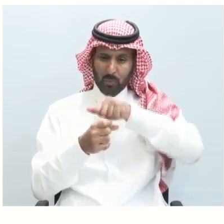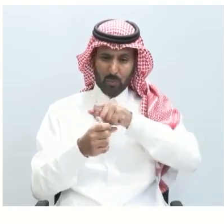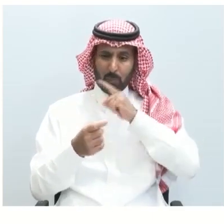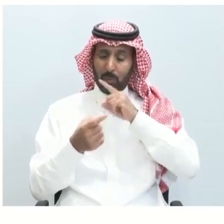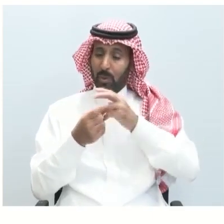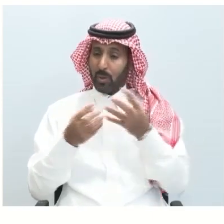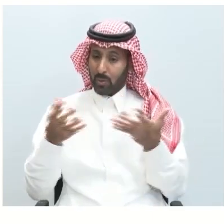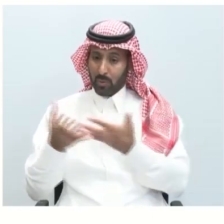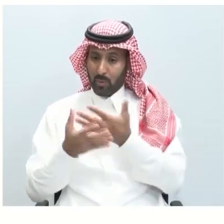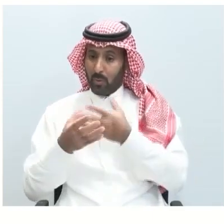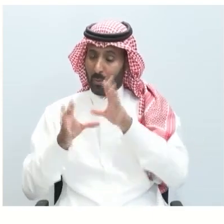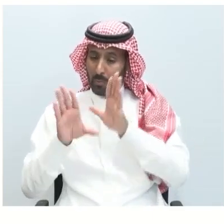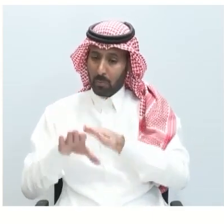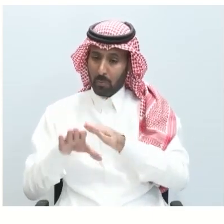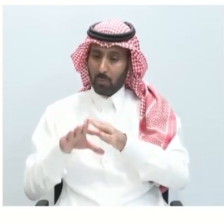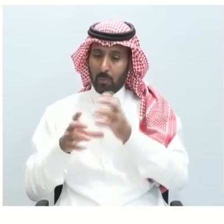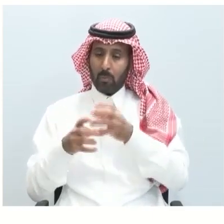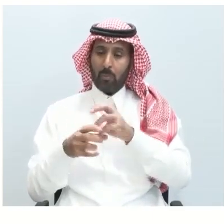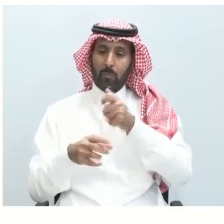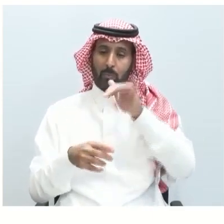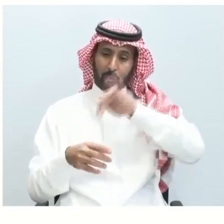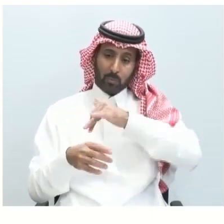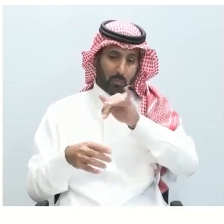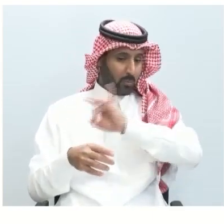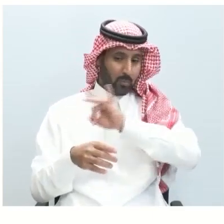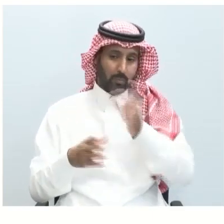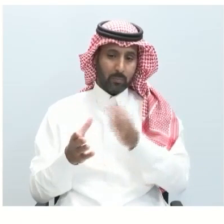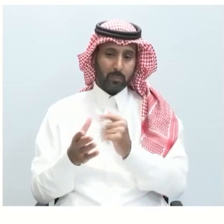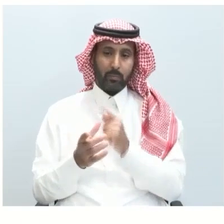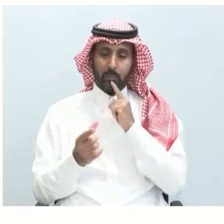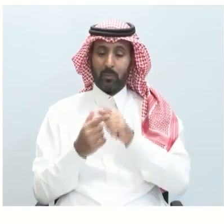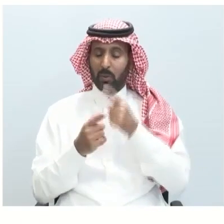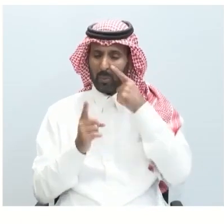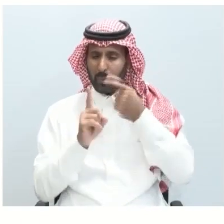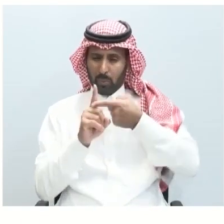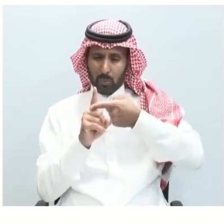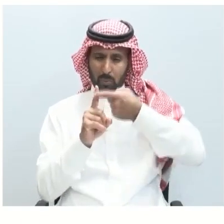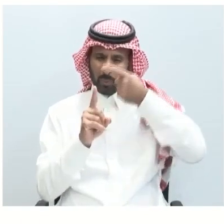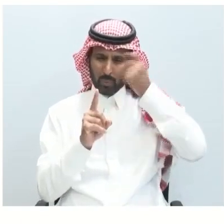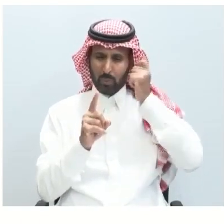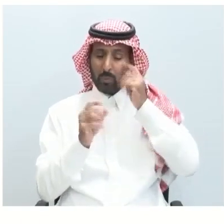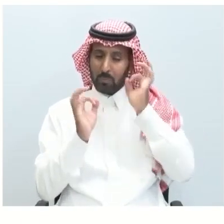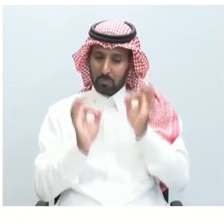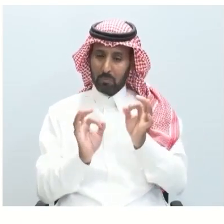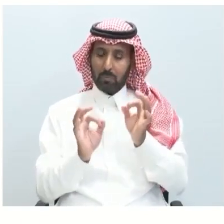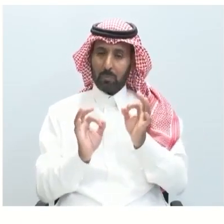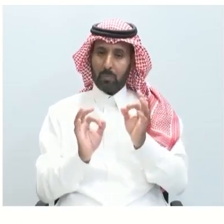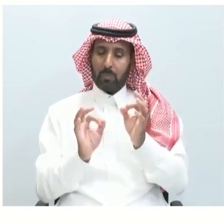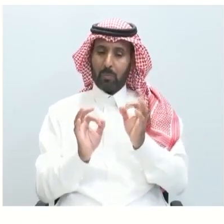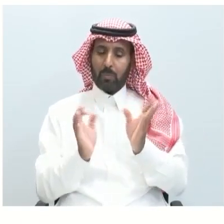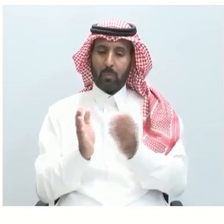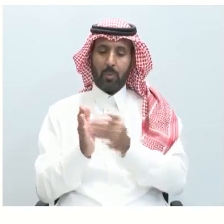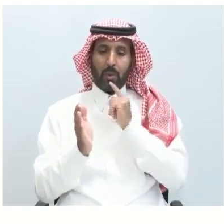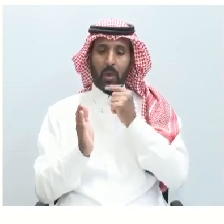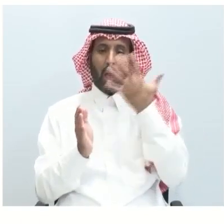للمتفاعلات ان تخرج او تدخل من الدوارق الموجوده لدي درجه الحراره كانت ايضا مضبوطه كانت اما ان